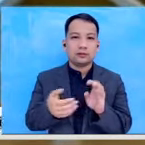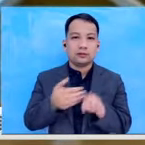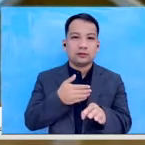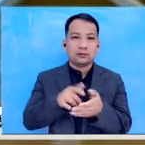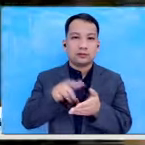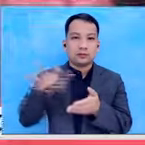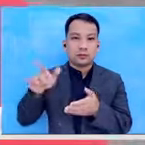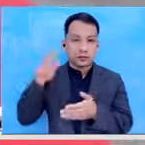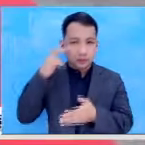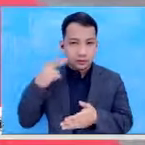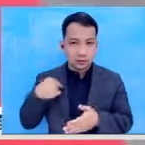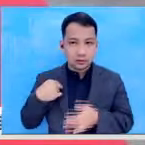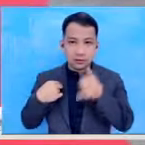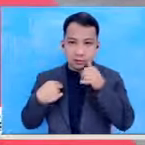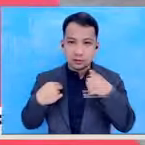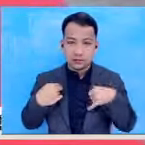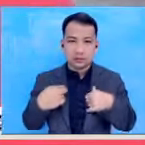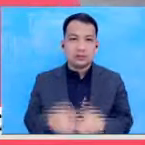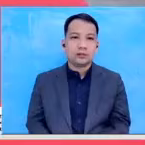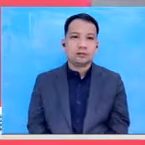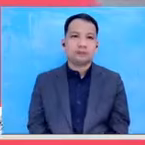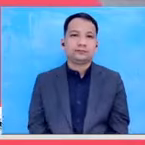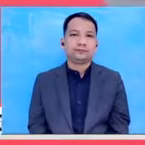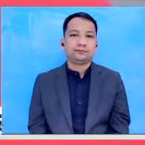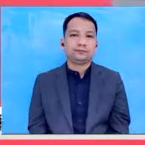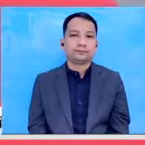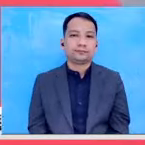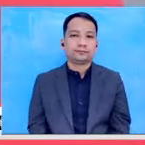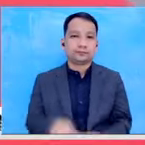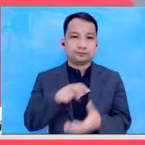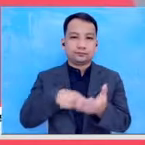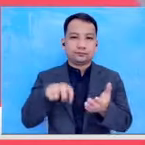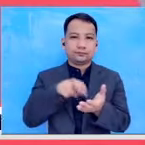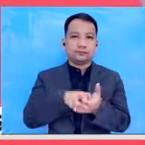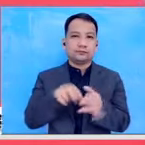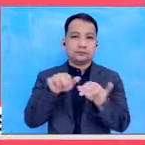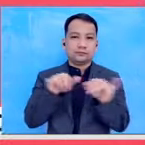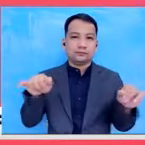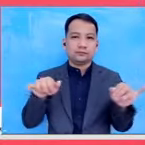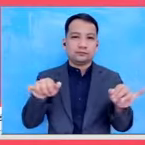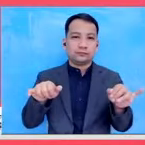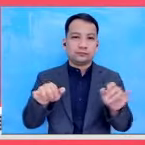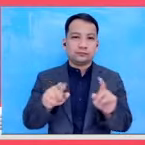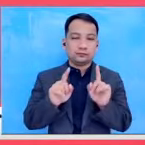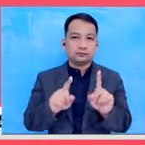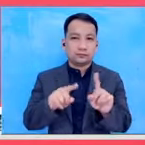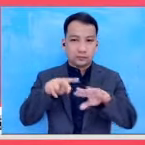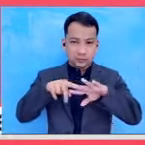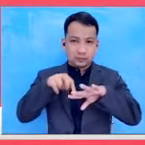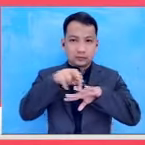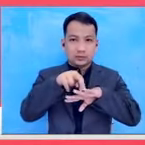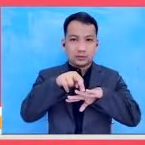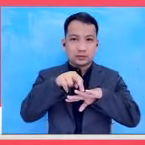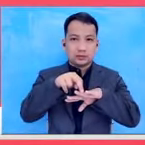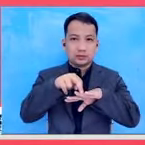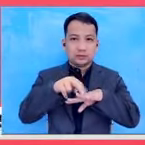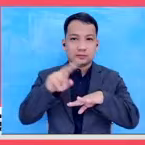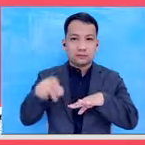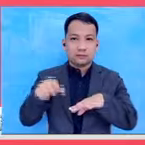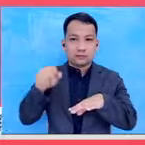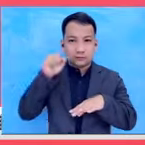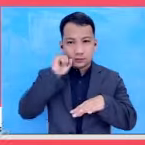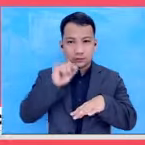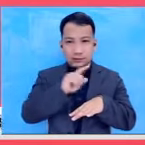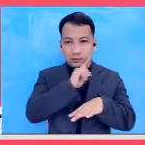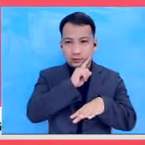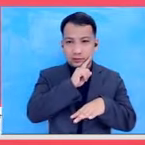Vietnam kahapon. Bago umakyat ng eroplano, parehong nakapwesto sa may hagdanan sina Vice President Sara Duterte at